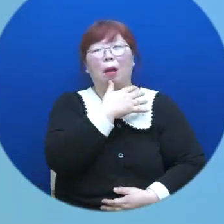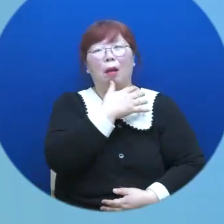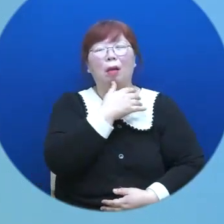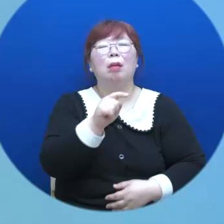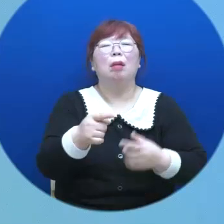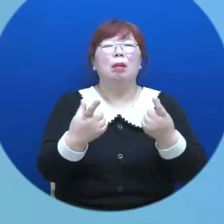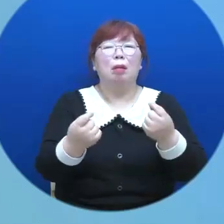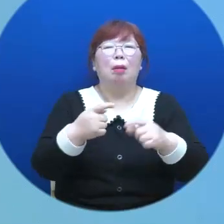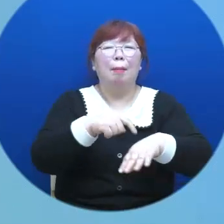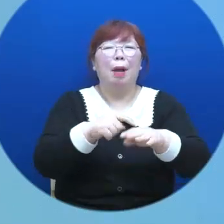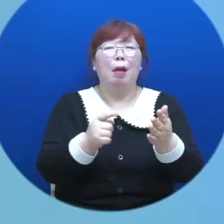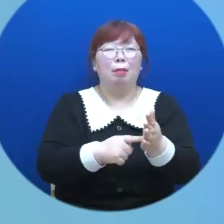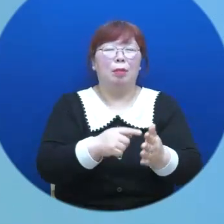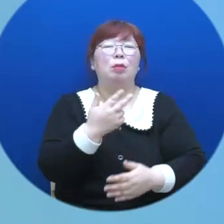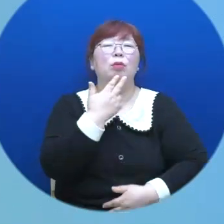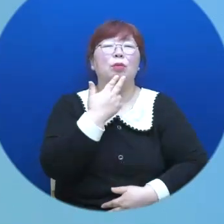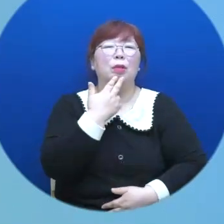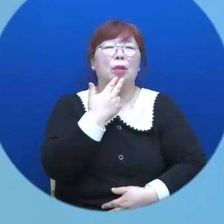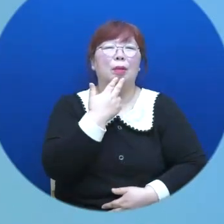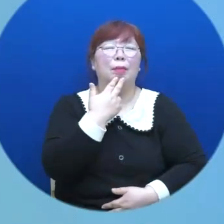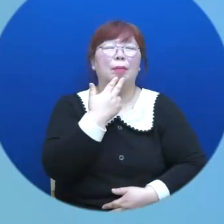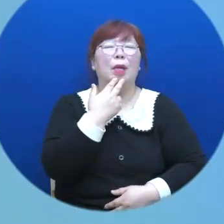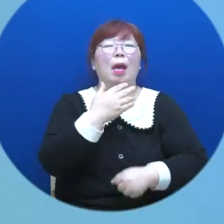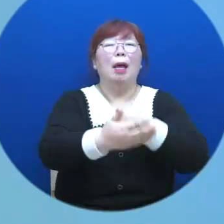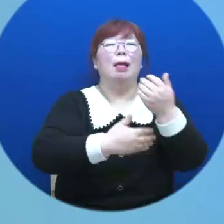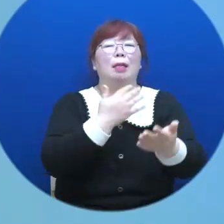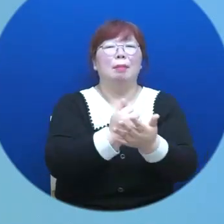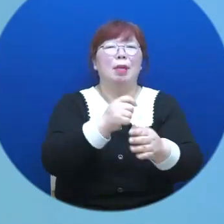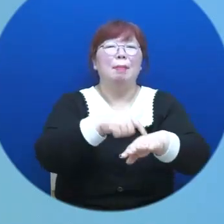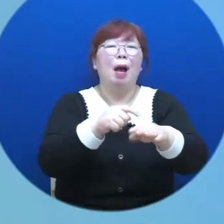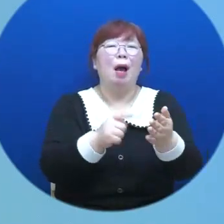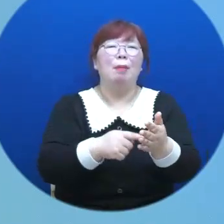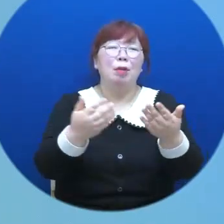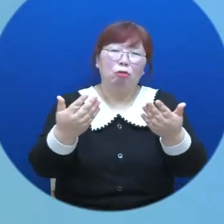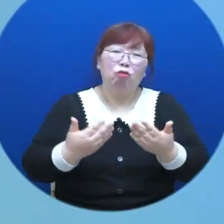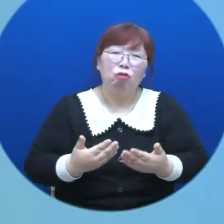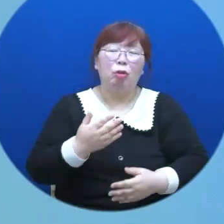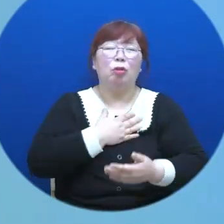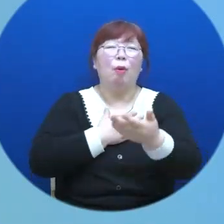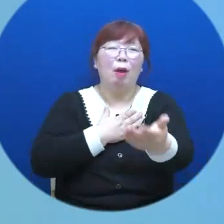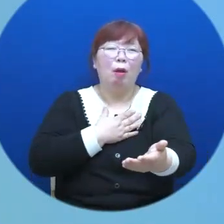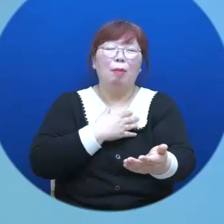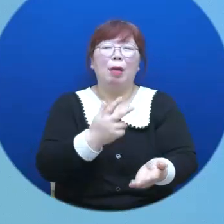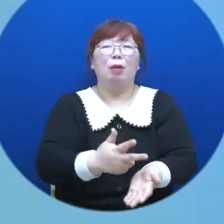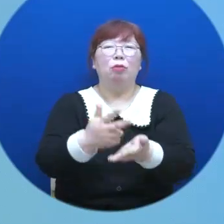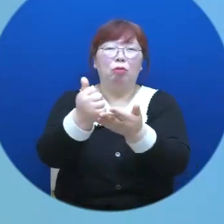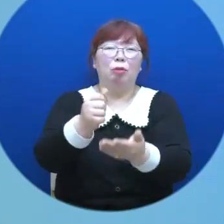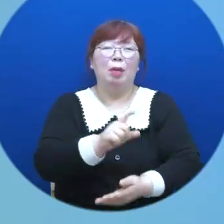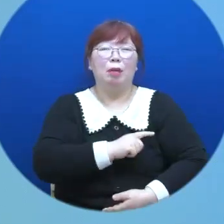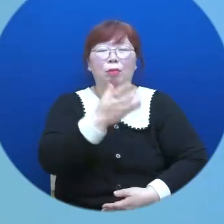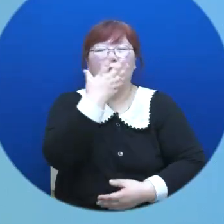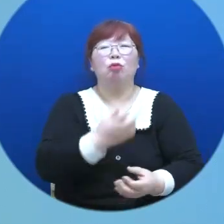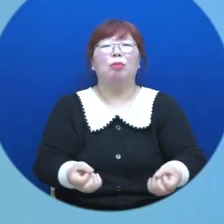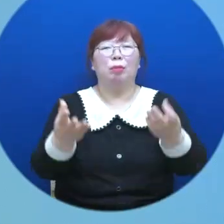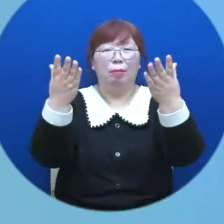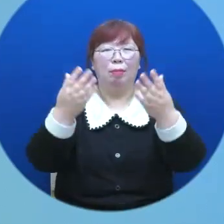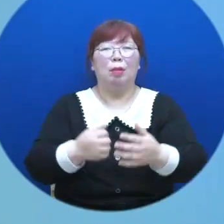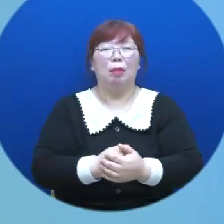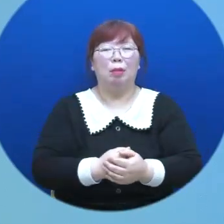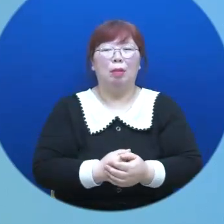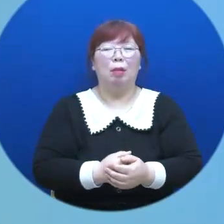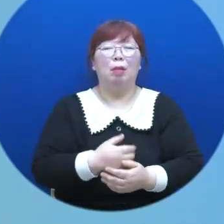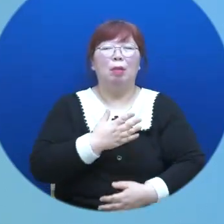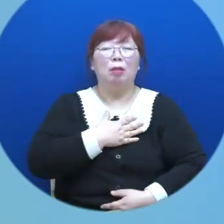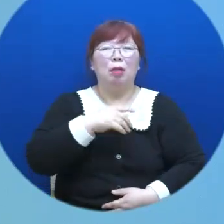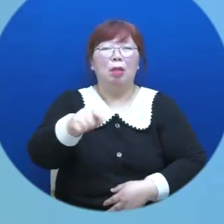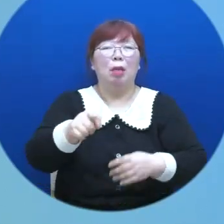마음을 하나님께서 요셉에게 주었구나. 이런 은혜가 저와 여러분에게 임하기를 주의 이름으로 축원합니다. 저는 이